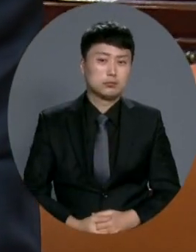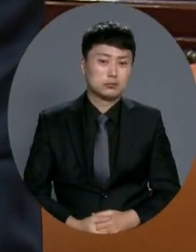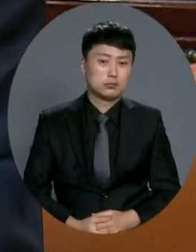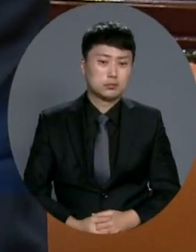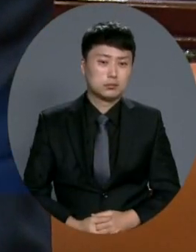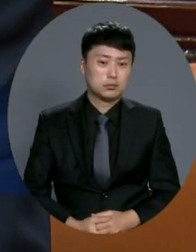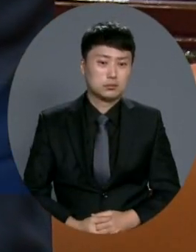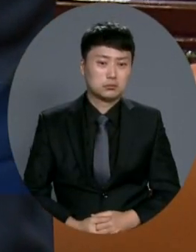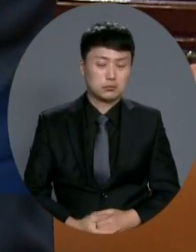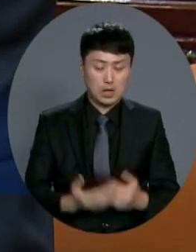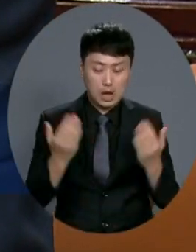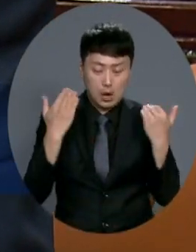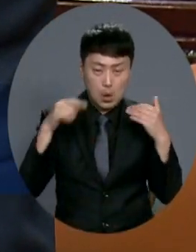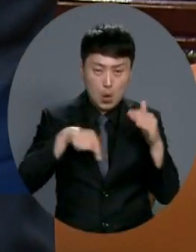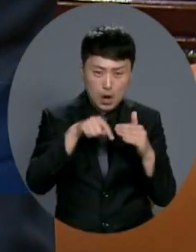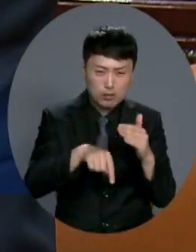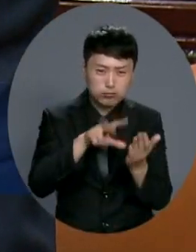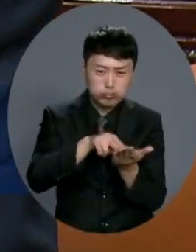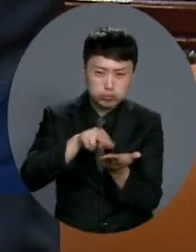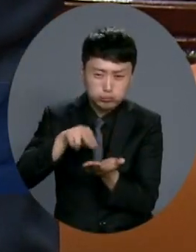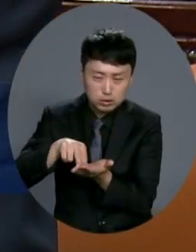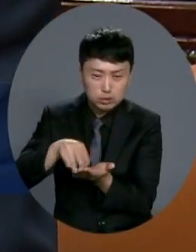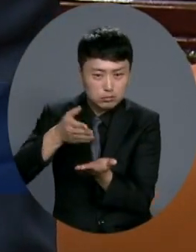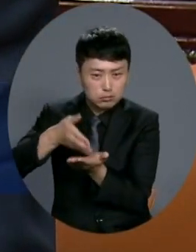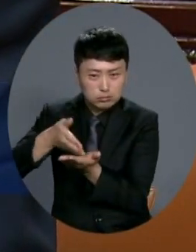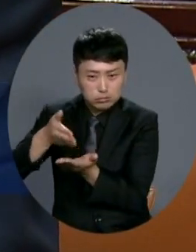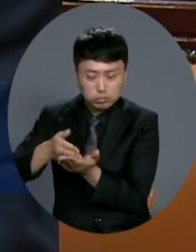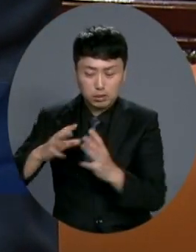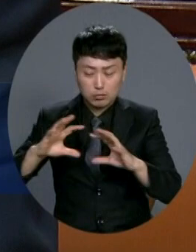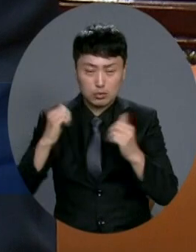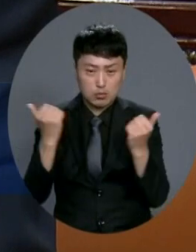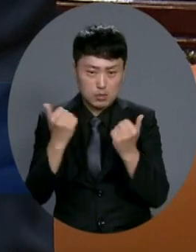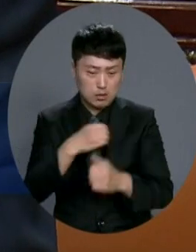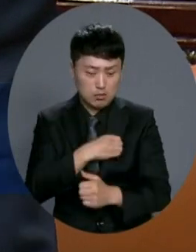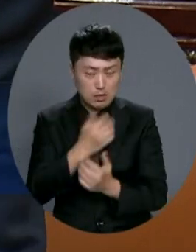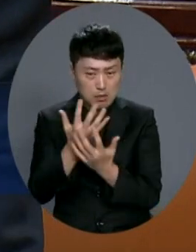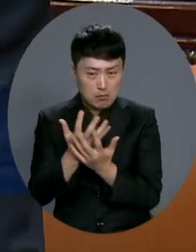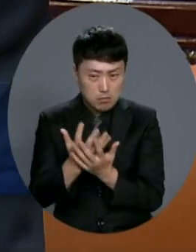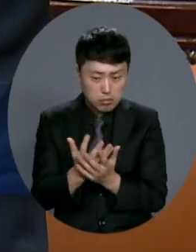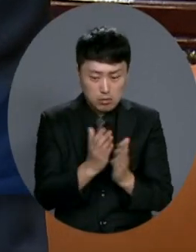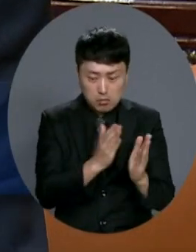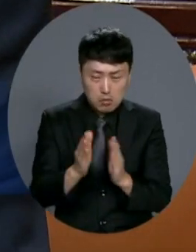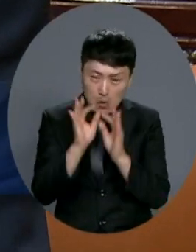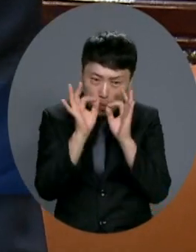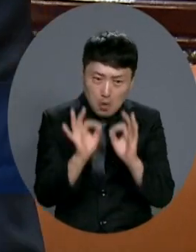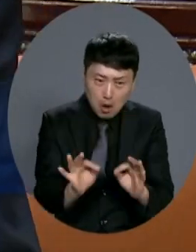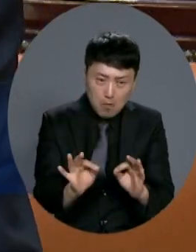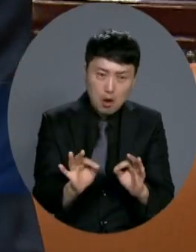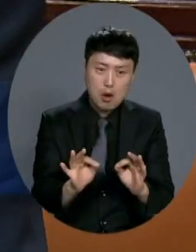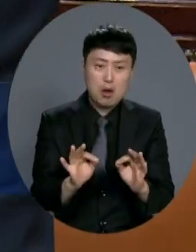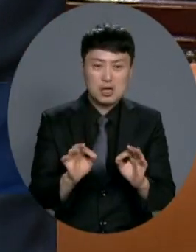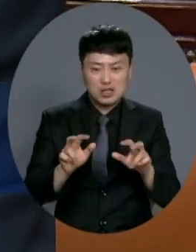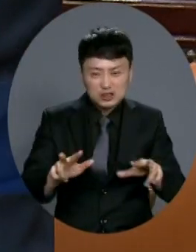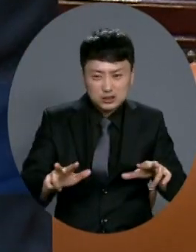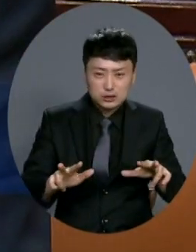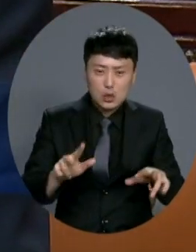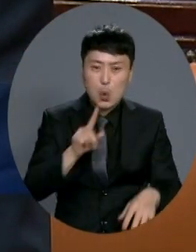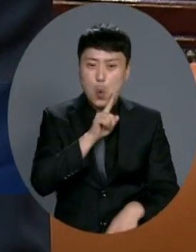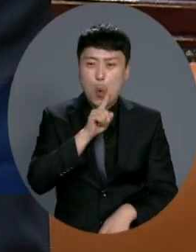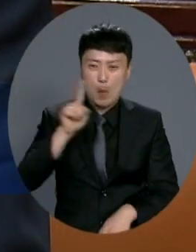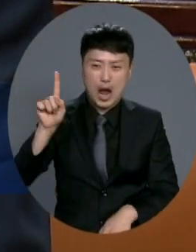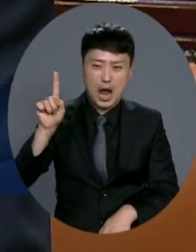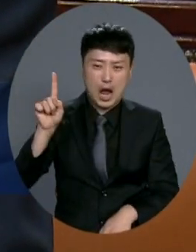가지 문제 그리고 언론 보도 그리고 국회의원의 자료 증명 뭐 요청을 해서 제가 사실은